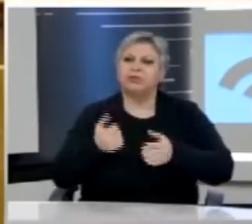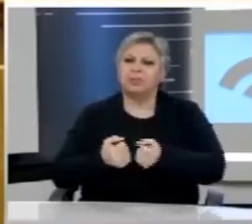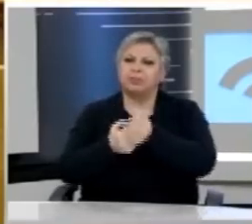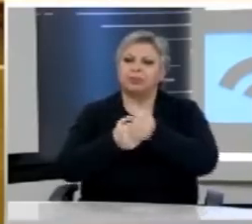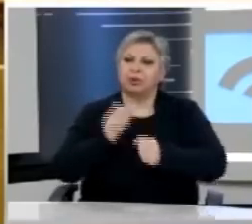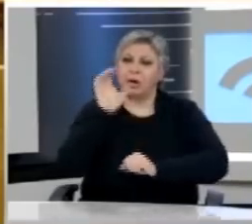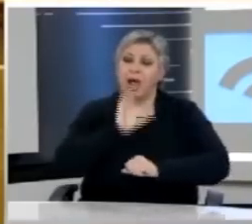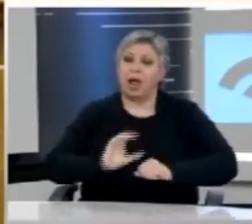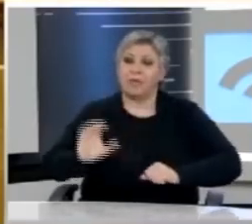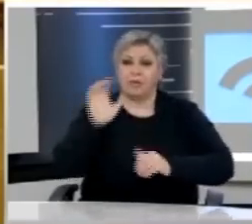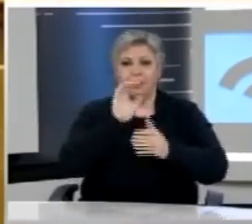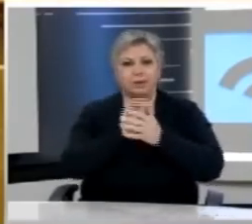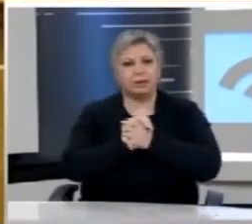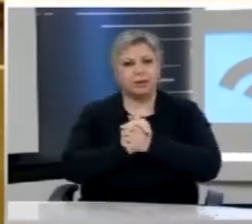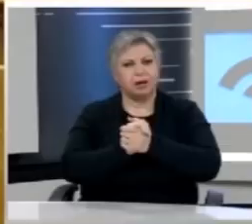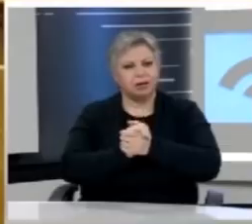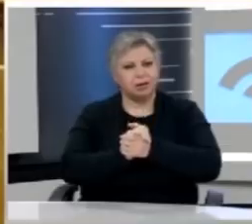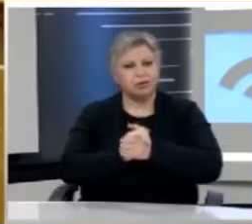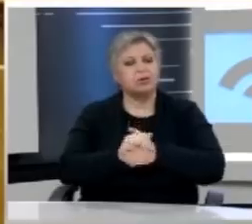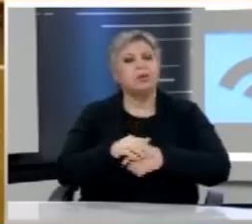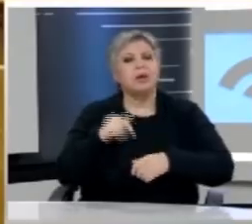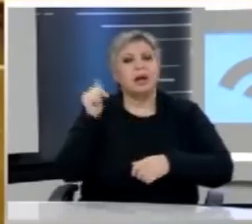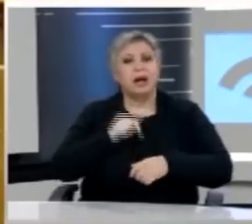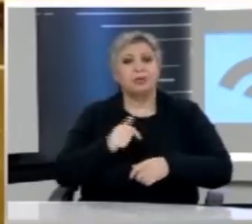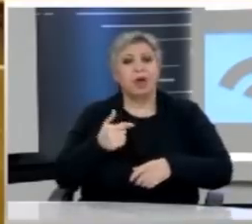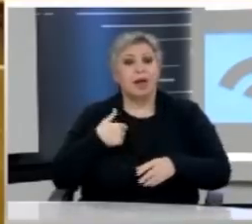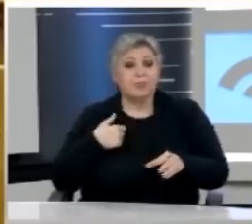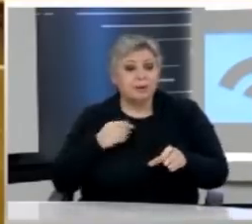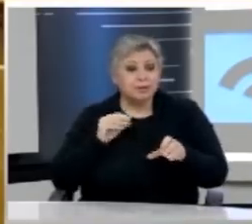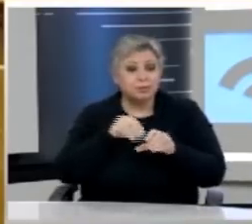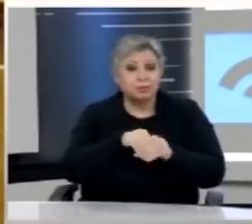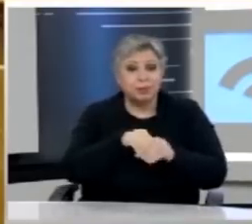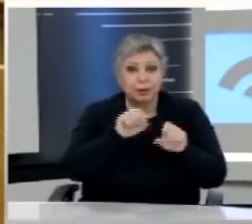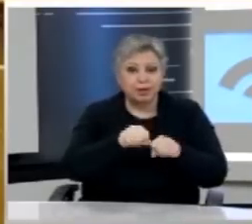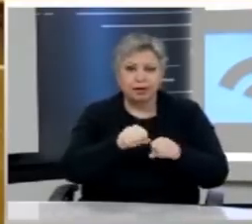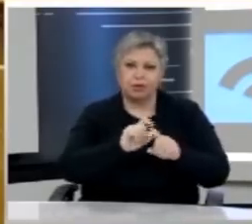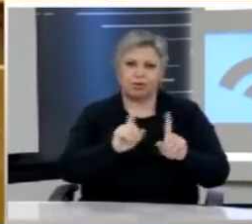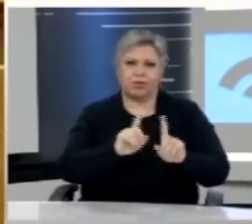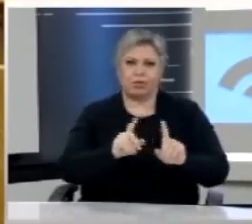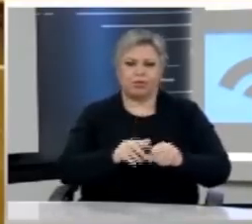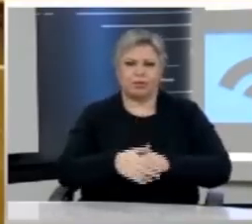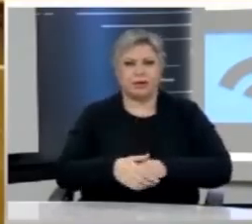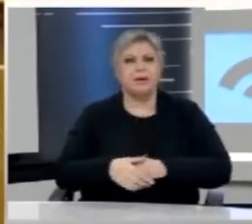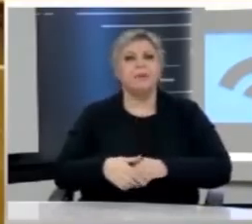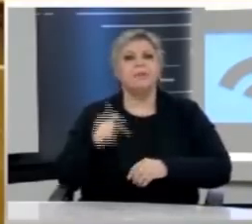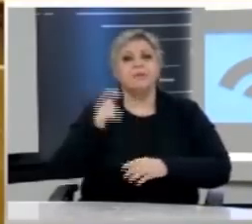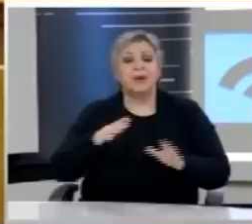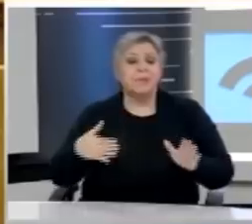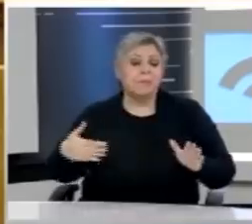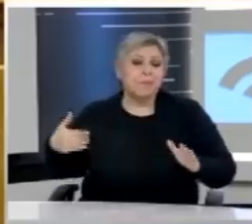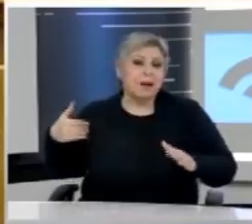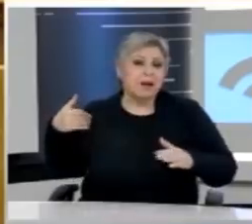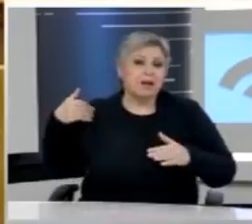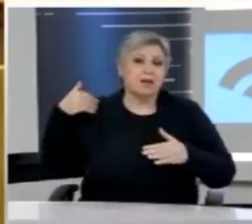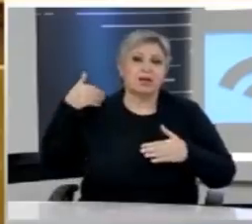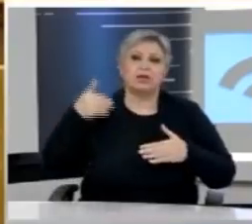Ένωσης, ενώ εφάρμοσε από το 2015 όλες τις αντιλαϊκές νεοφιλελεύθερες, όπως